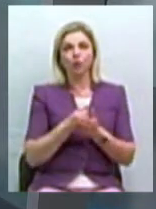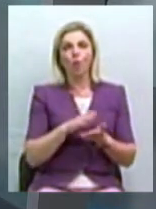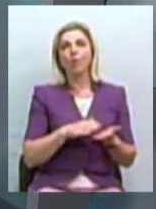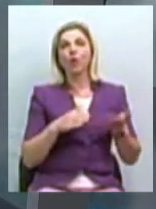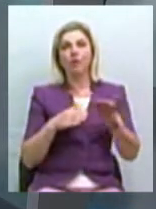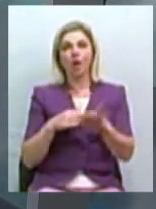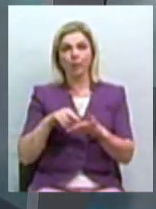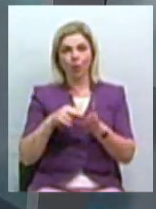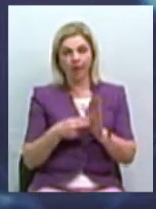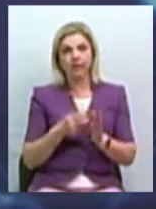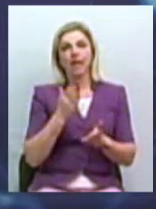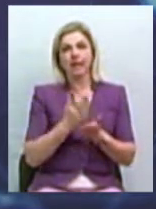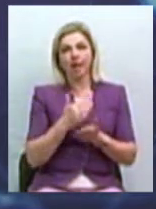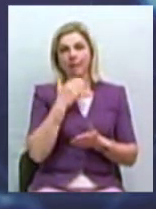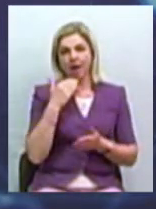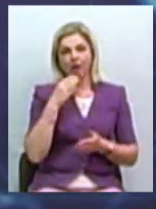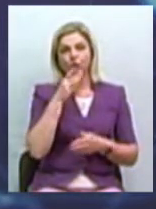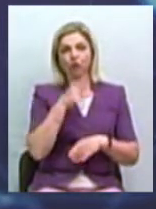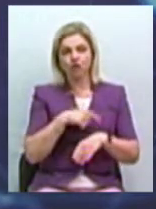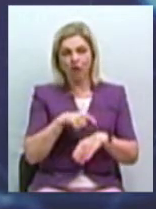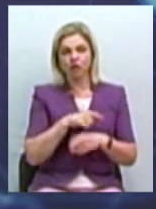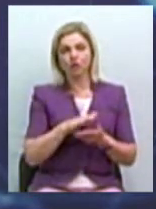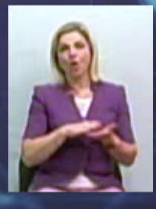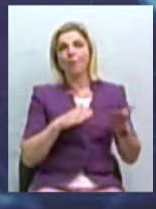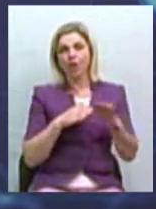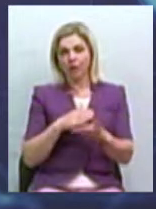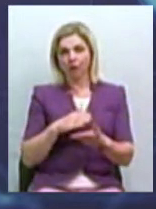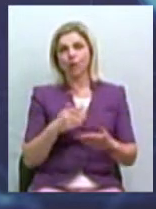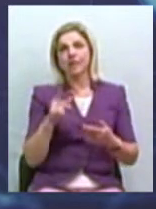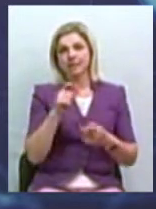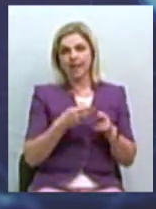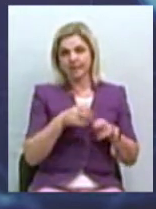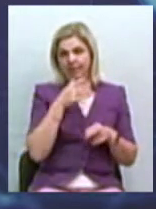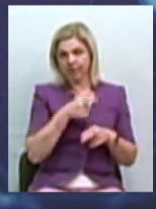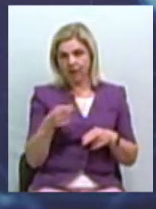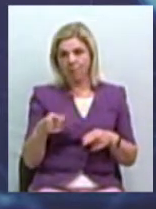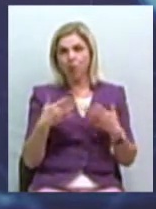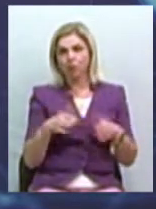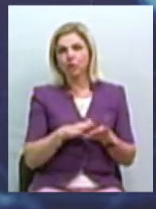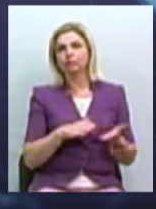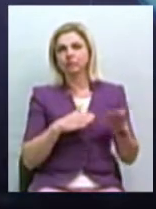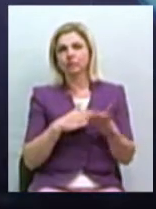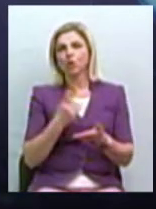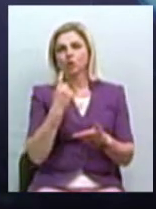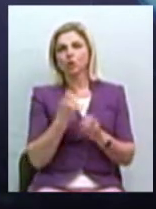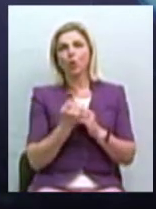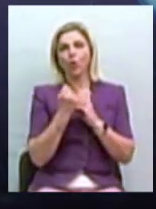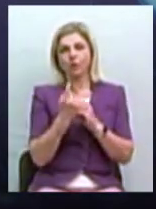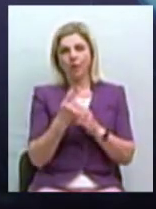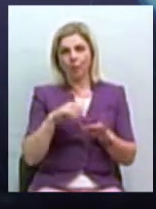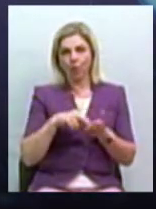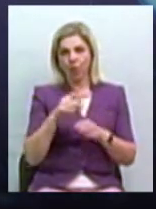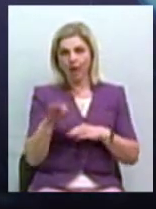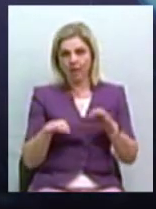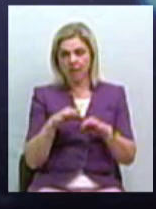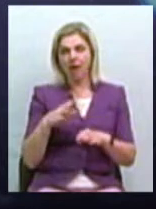для того, щоб підготувати проєкт та подати його. За цей час подано 111 проєктів. Якщо в минулому році було 70,